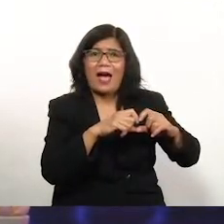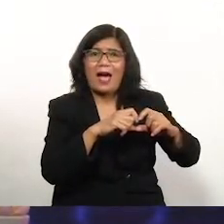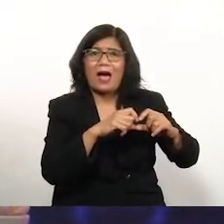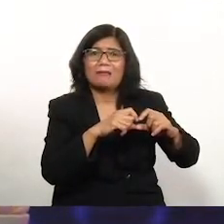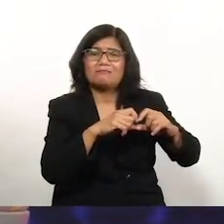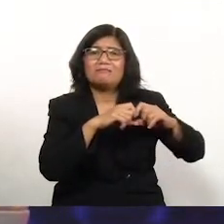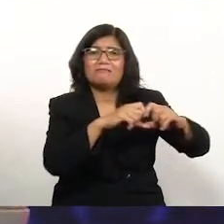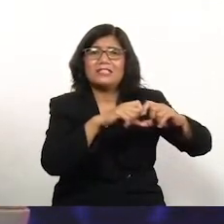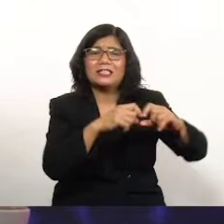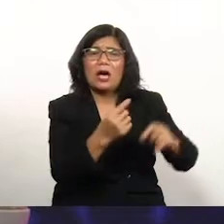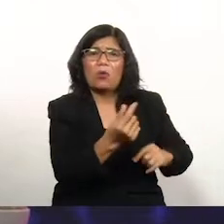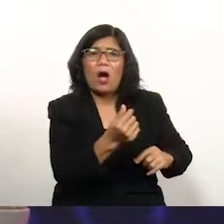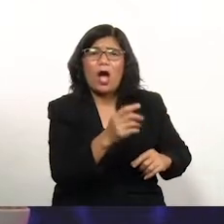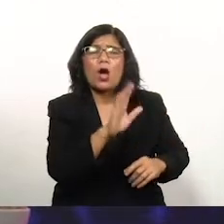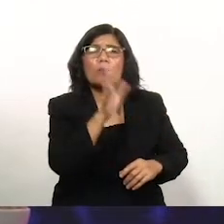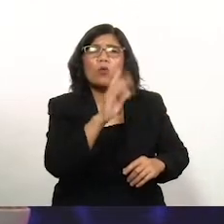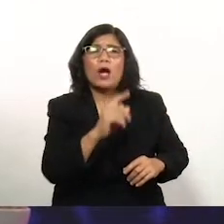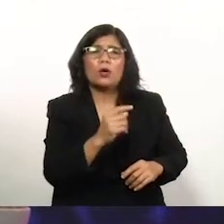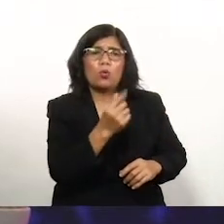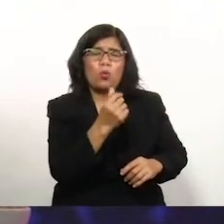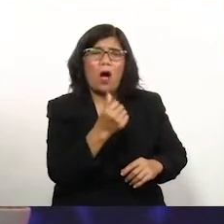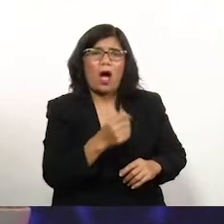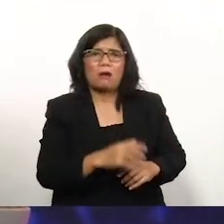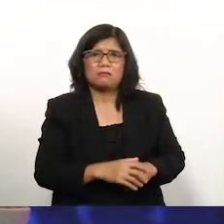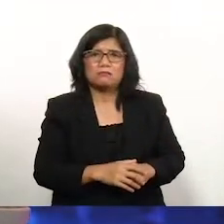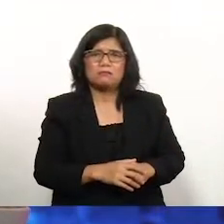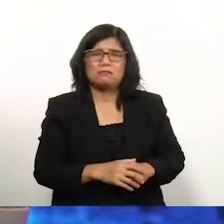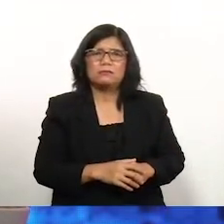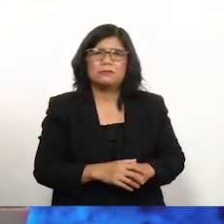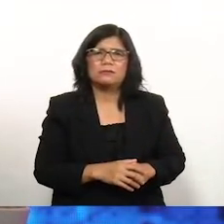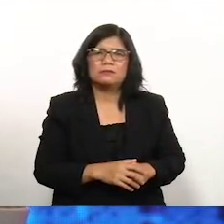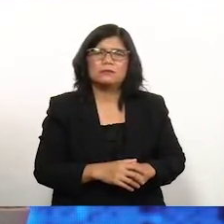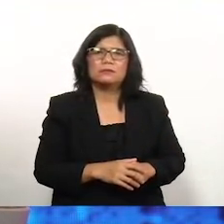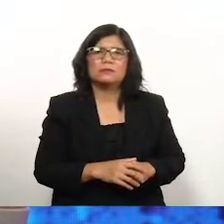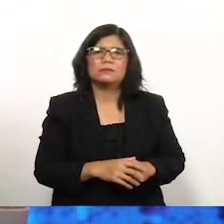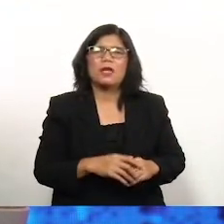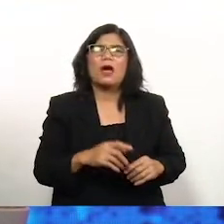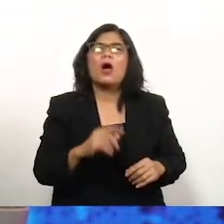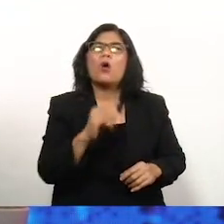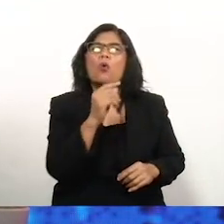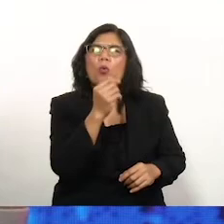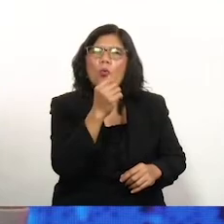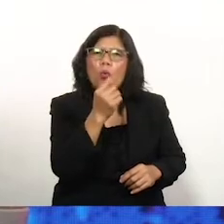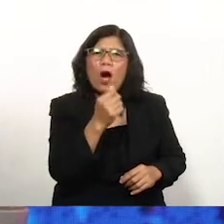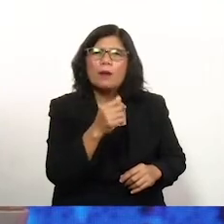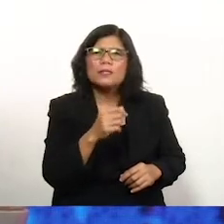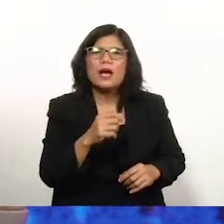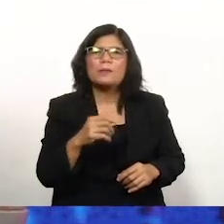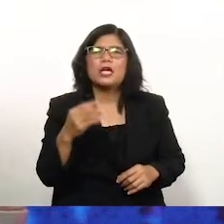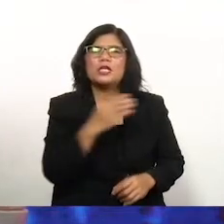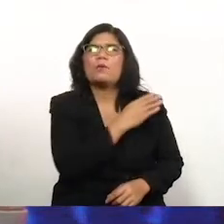kalau uang dapat menjadi tuan yang ke di tapi uang Hai dapat menjadi hamba yang